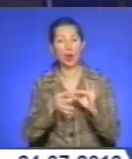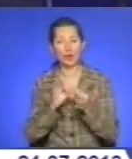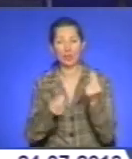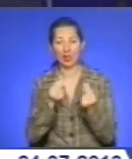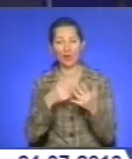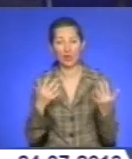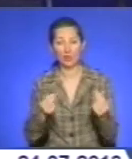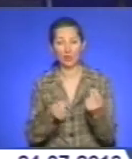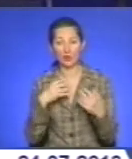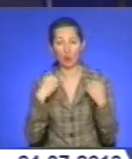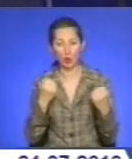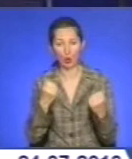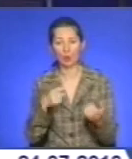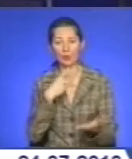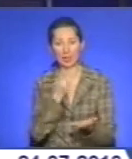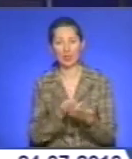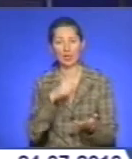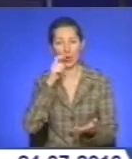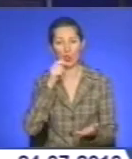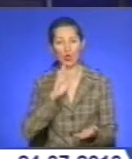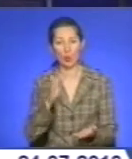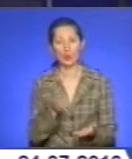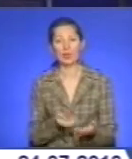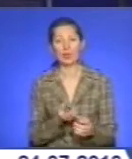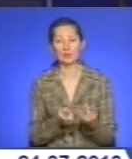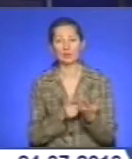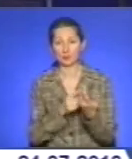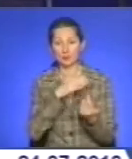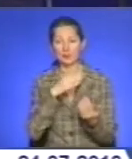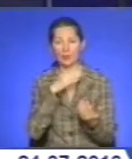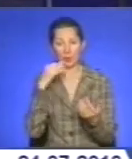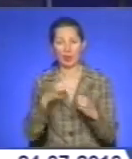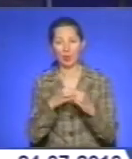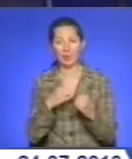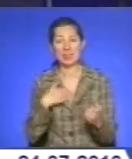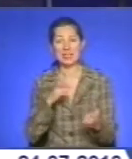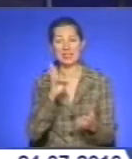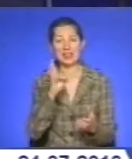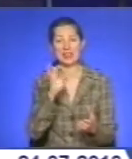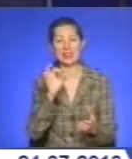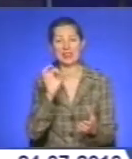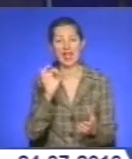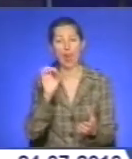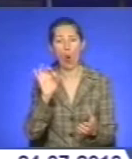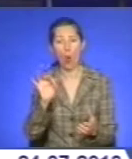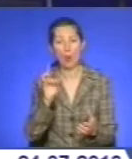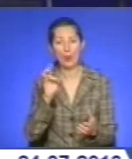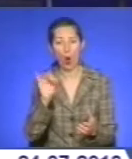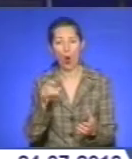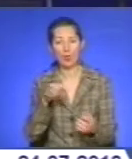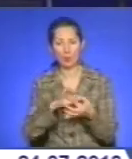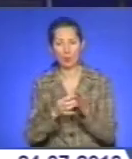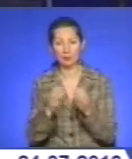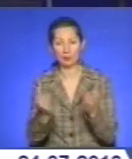Представляти Україну буде досить чисельна команда. Наші неолімпійці вибороли 87 ліцензій і змагатимуться